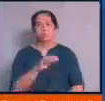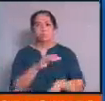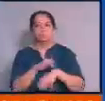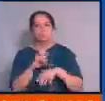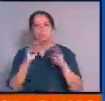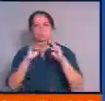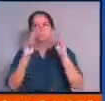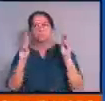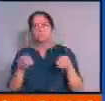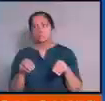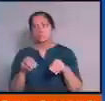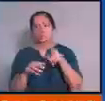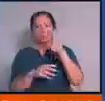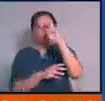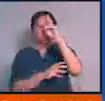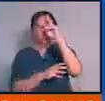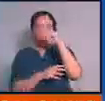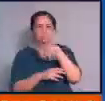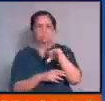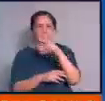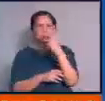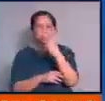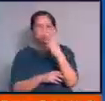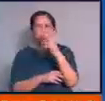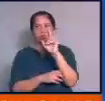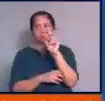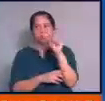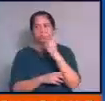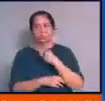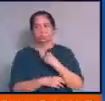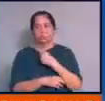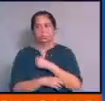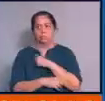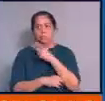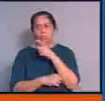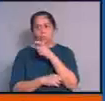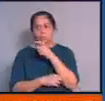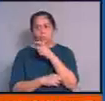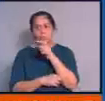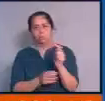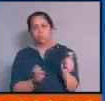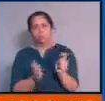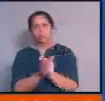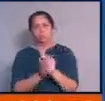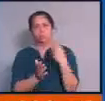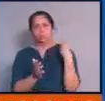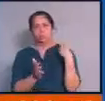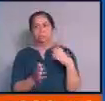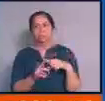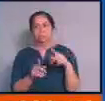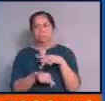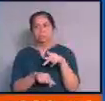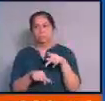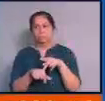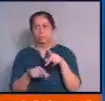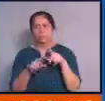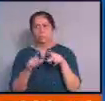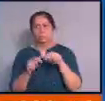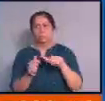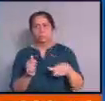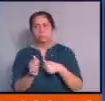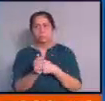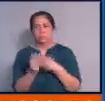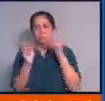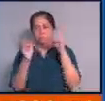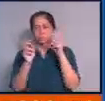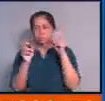Tinawag ng Malacañang na ignorante ang dalawang US senators na nagpapaban sa mga opisyal ng Pilipinas na nasa